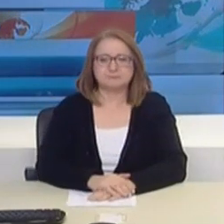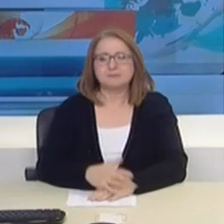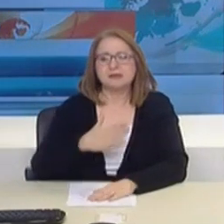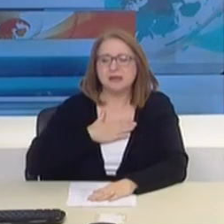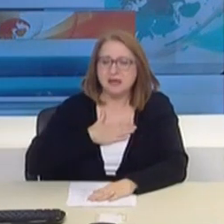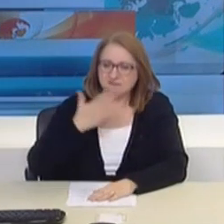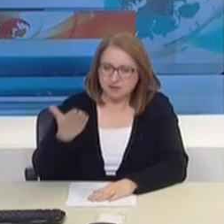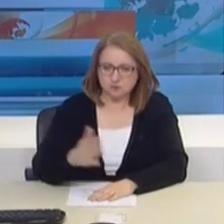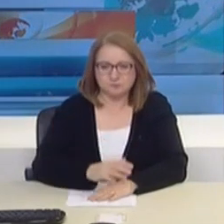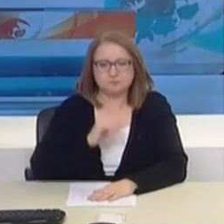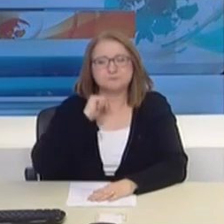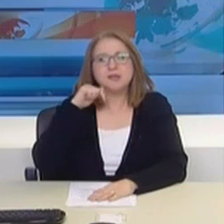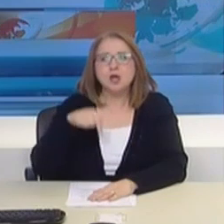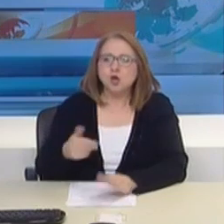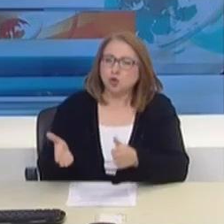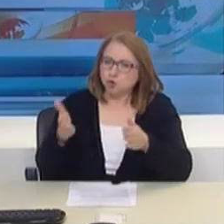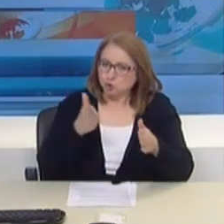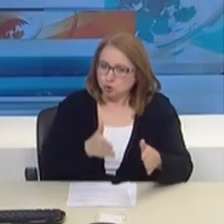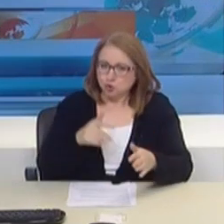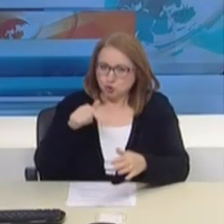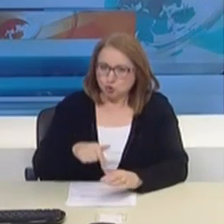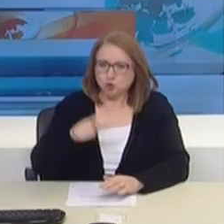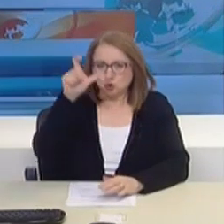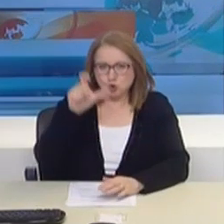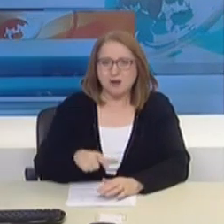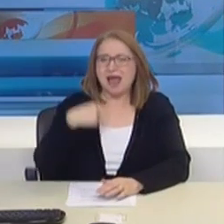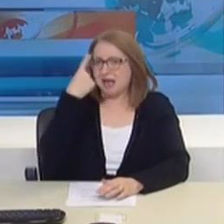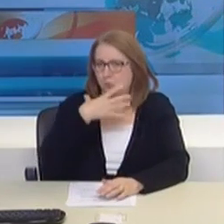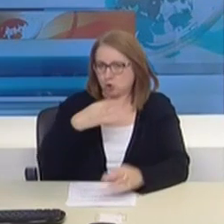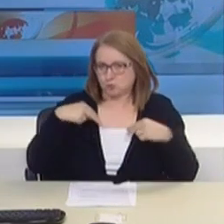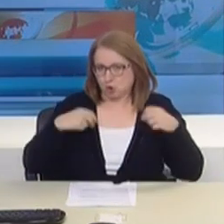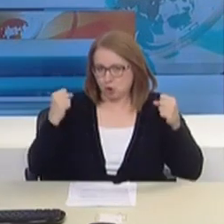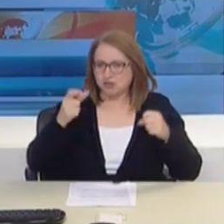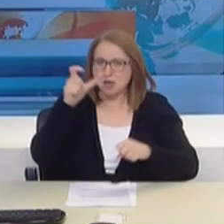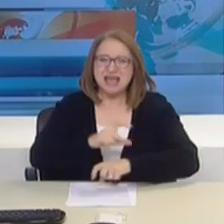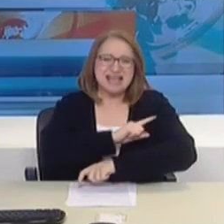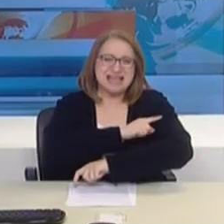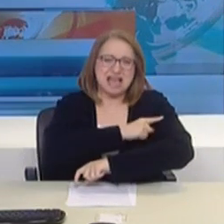Ευχαριστούμε, κύριε Υπουργέ. Το λόγο έχει ο εκπρόσωπος του Υπουργείου Υγείας για τον νέο κορονοϊό, καθηγητής Οπτήρης Τσιόδρας.